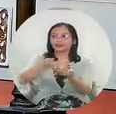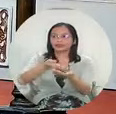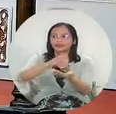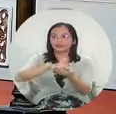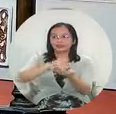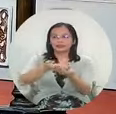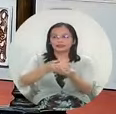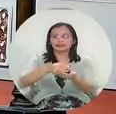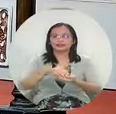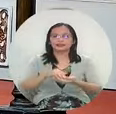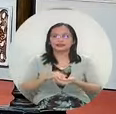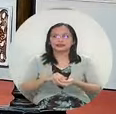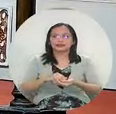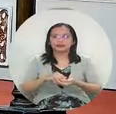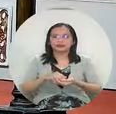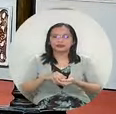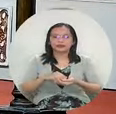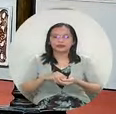Mauna nga,